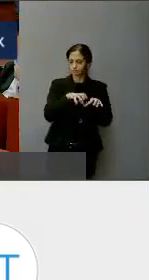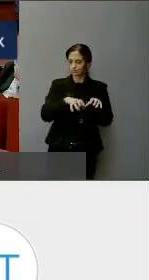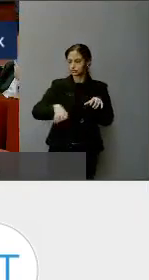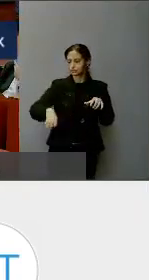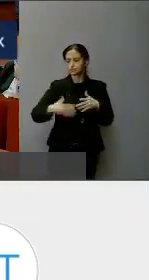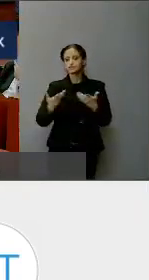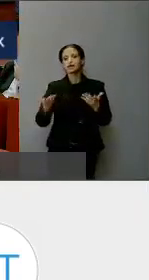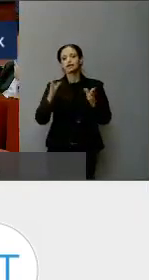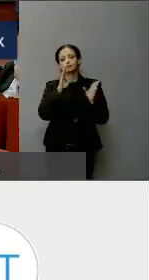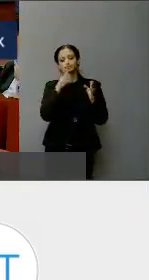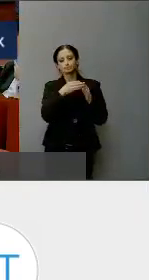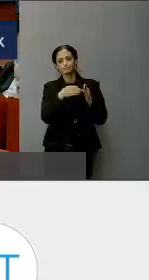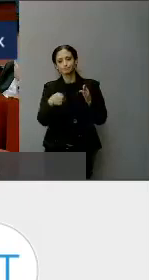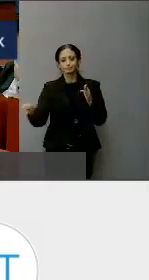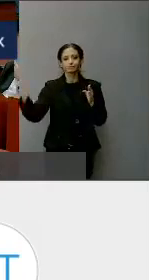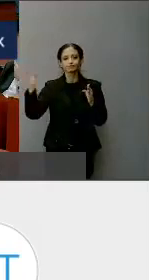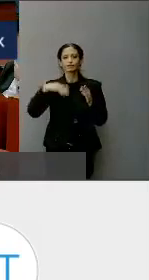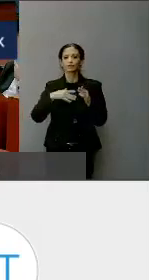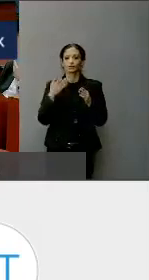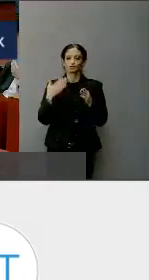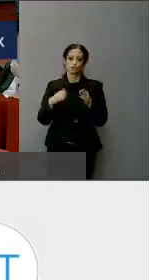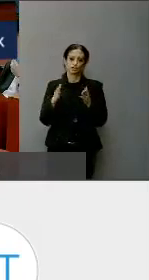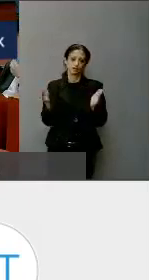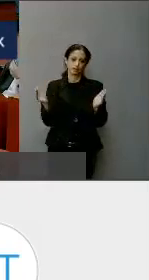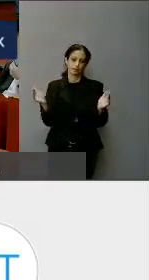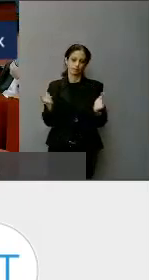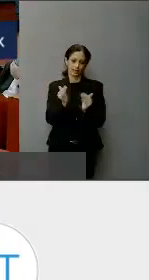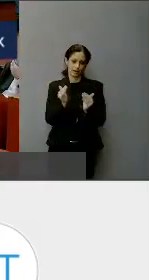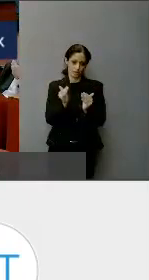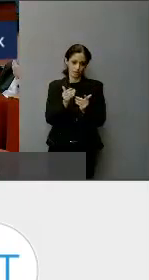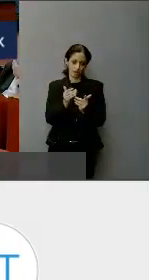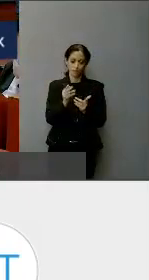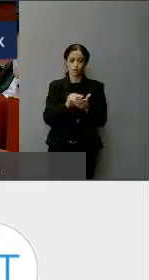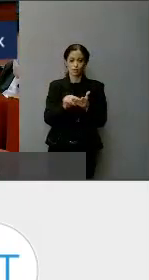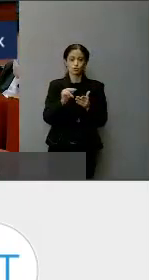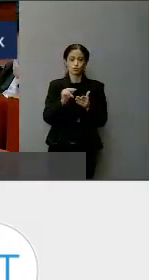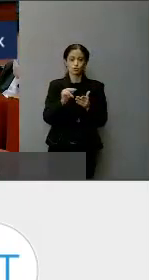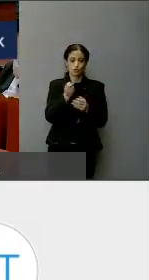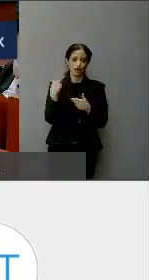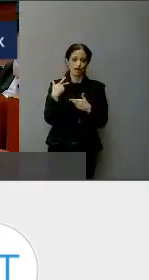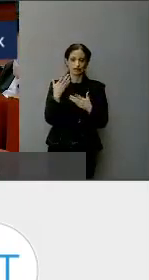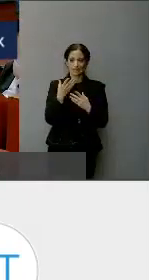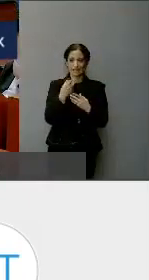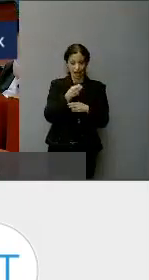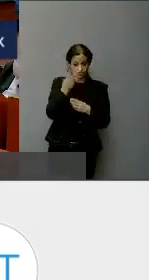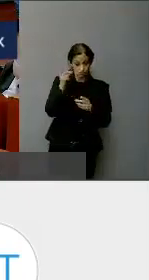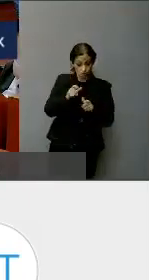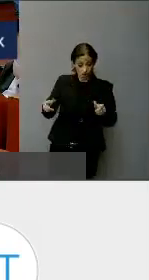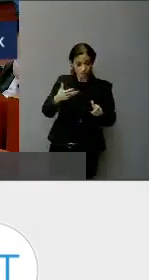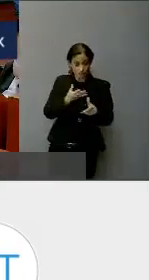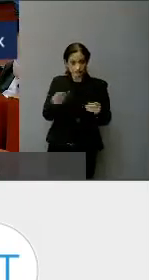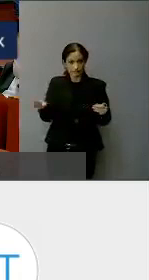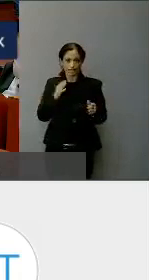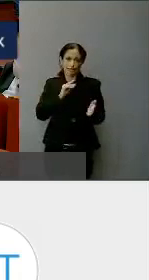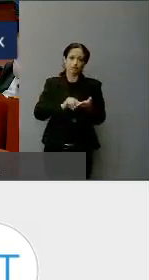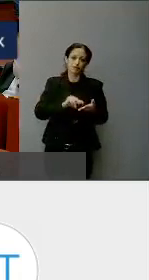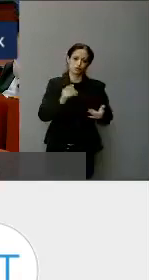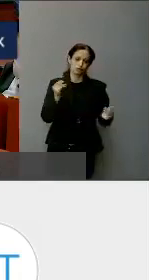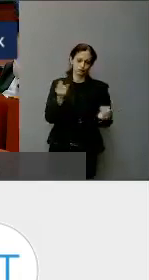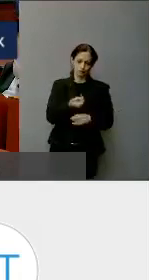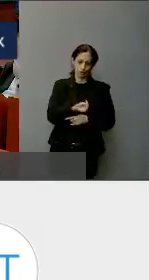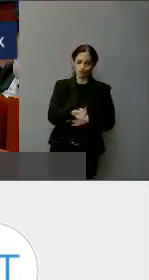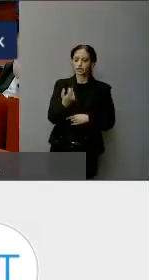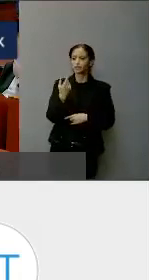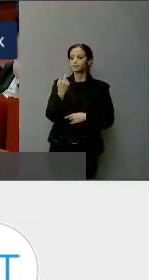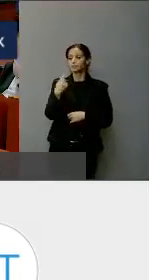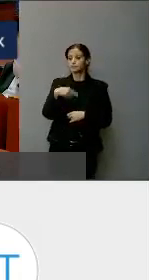quindi si sono studiati avvocati ma non sono tantissimi allora si rischia poi che davvero questa il limite tra la diciamo il